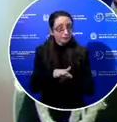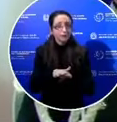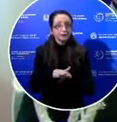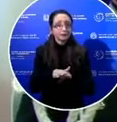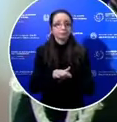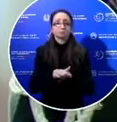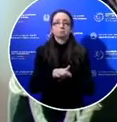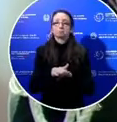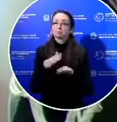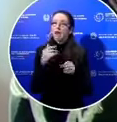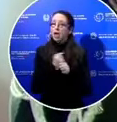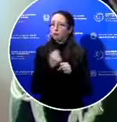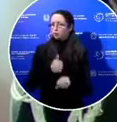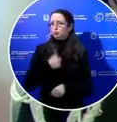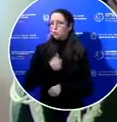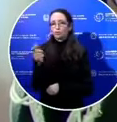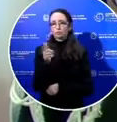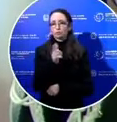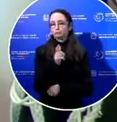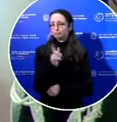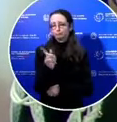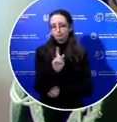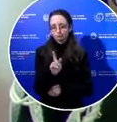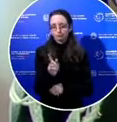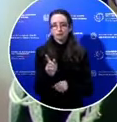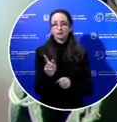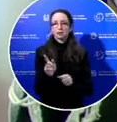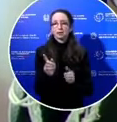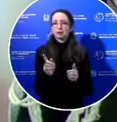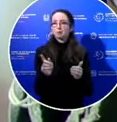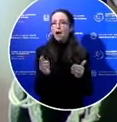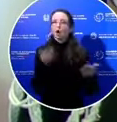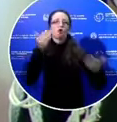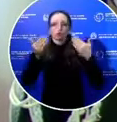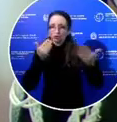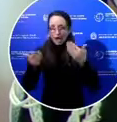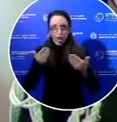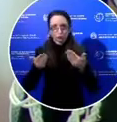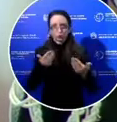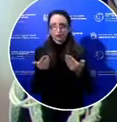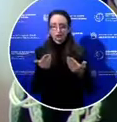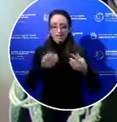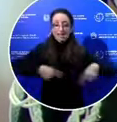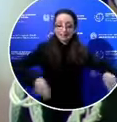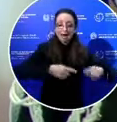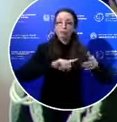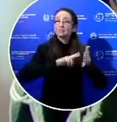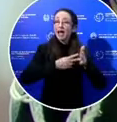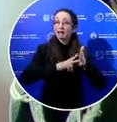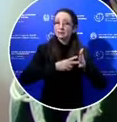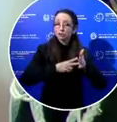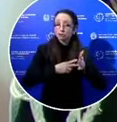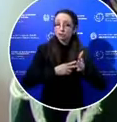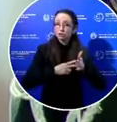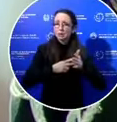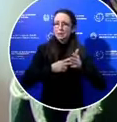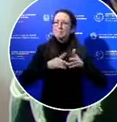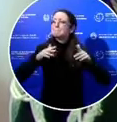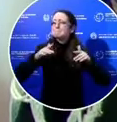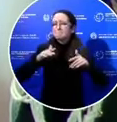soli né al chiuso, ma confrontandosi, e si sono confrontati già nei tavoli tecnici, in realtà con migliaia di iscritti. Prima è